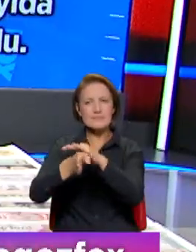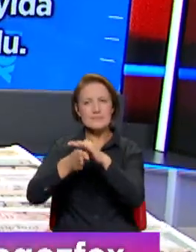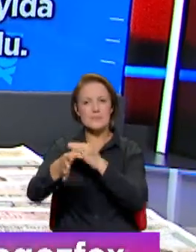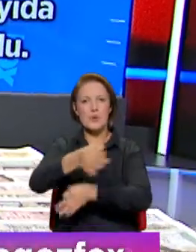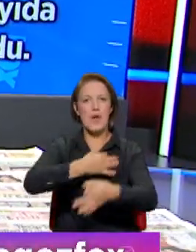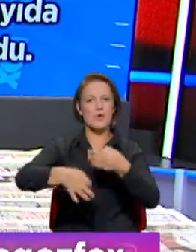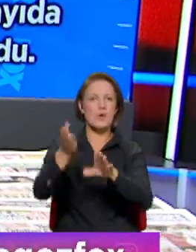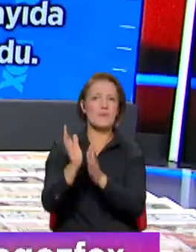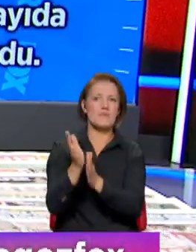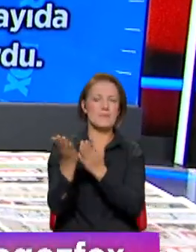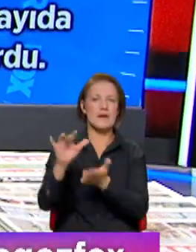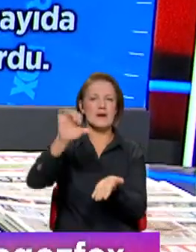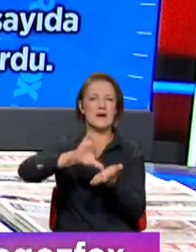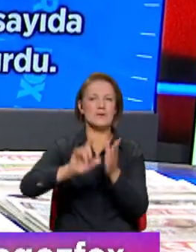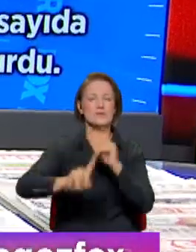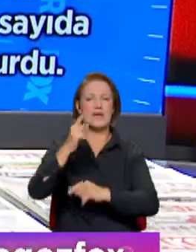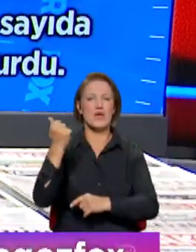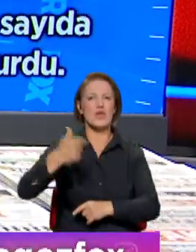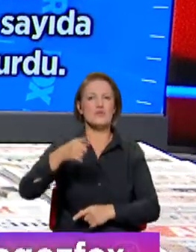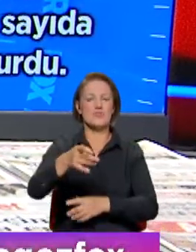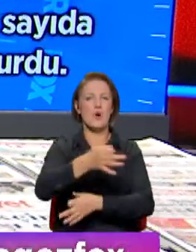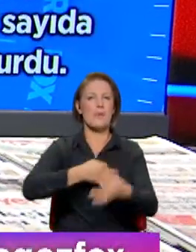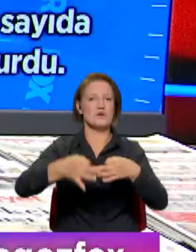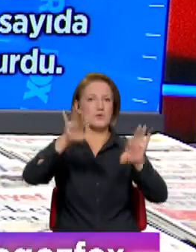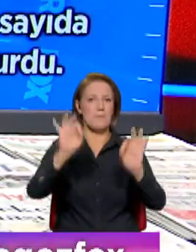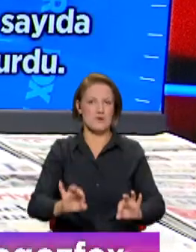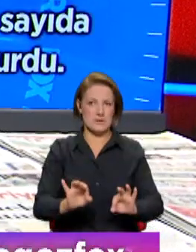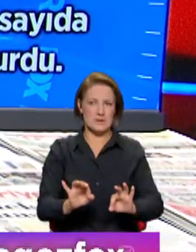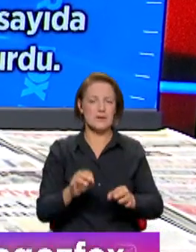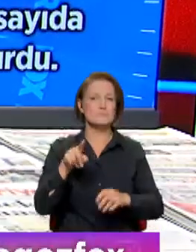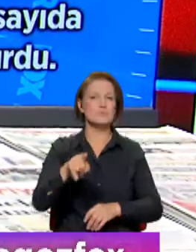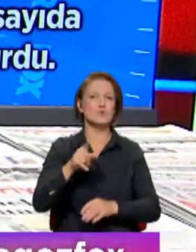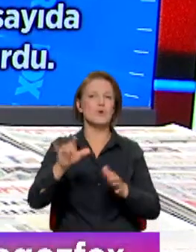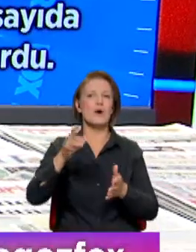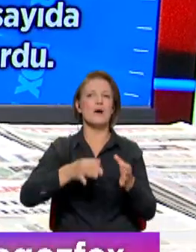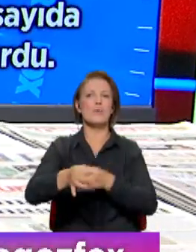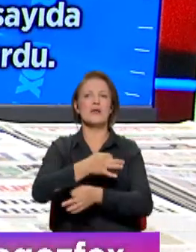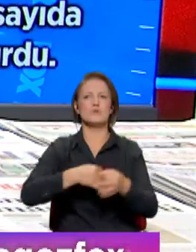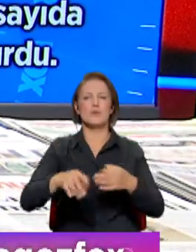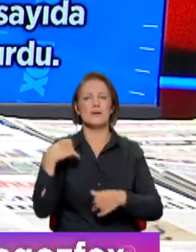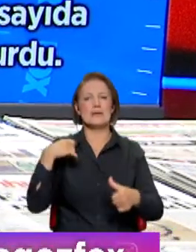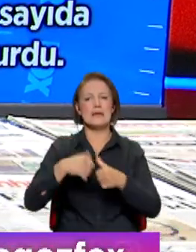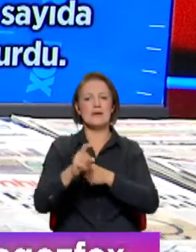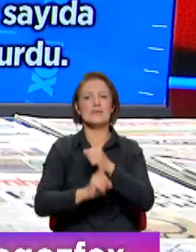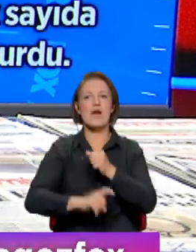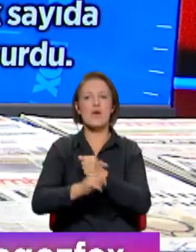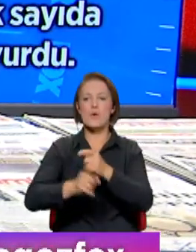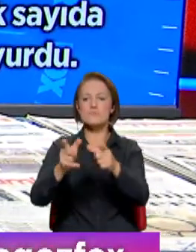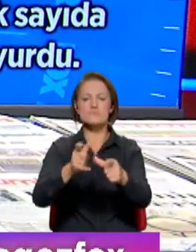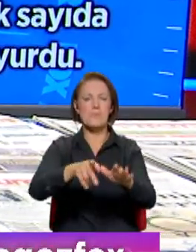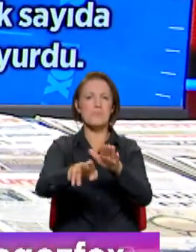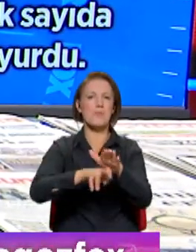operasyonlar devam ediyor. Irak'ın kuzeyine ikinci bir harekat daha düzenlendi ve bu harekatta da yine terör noktaları